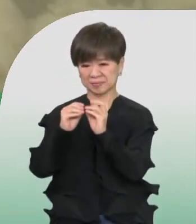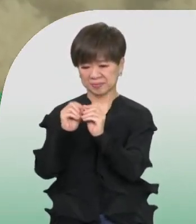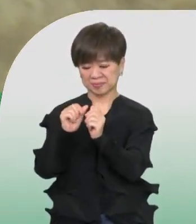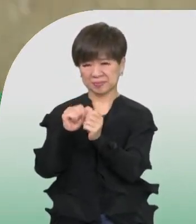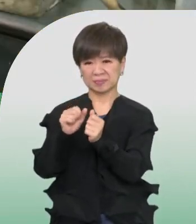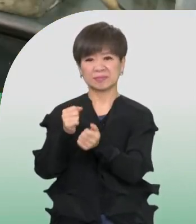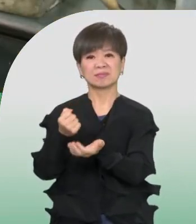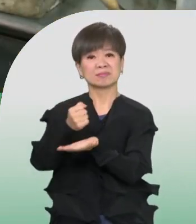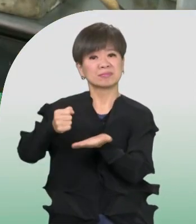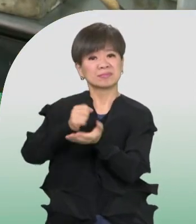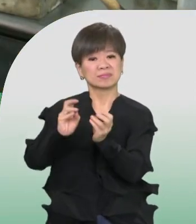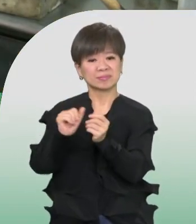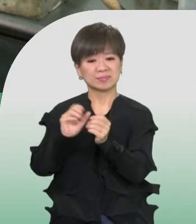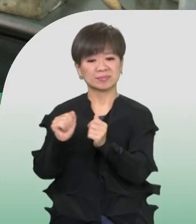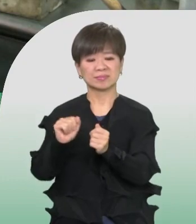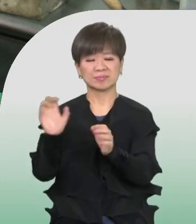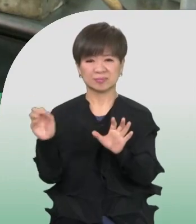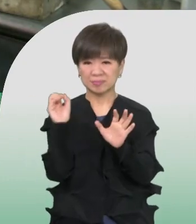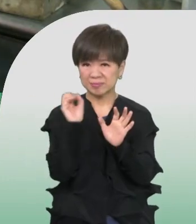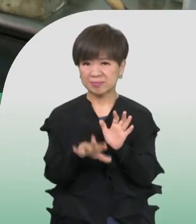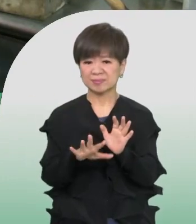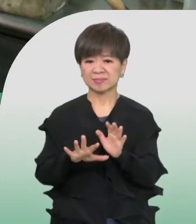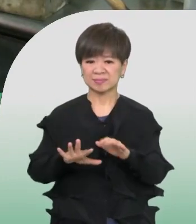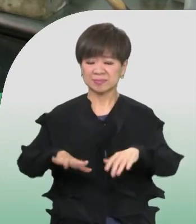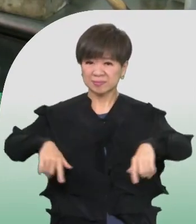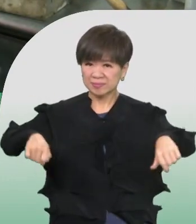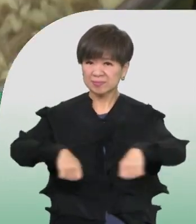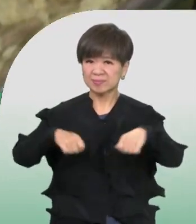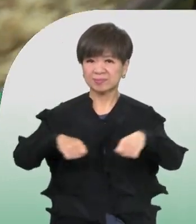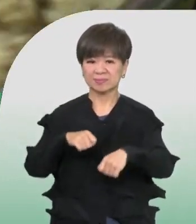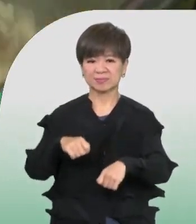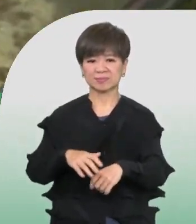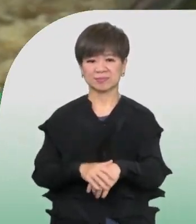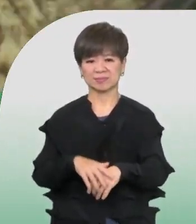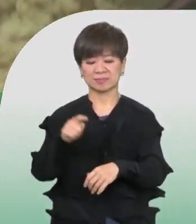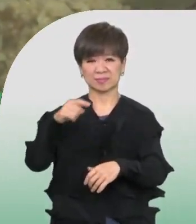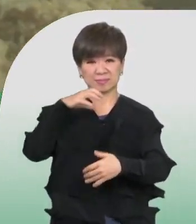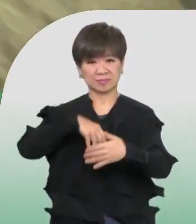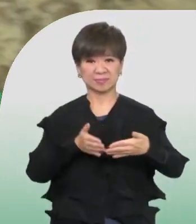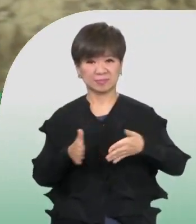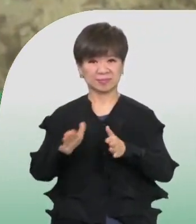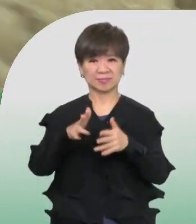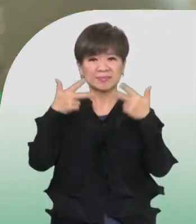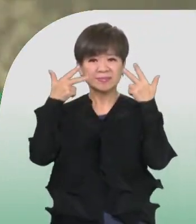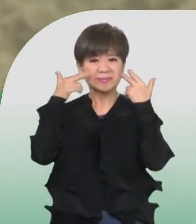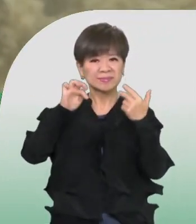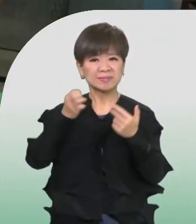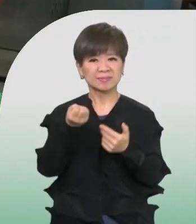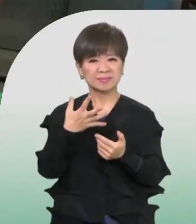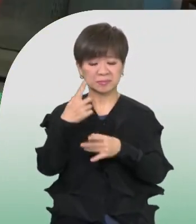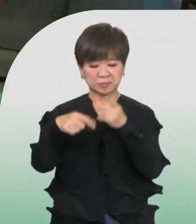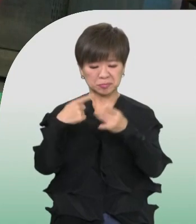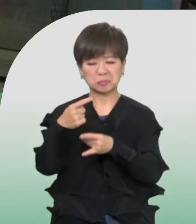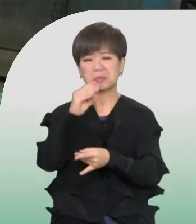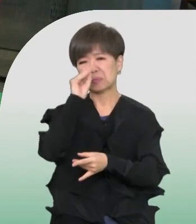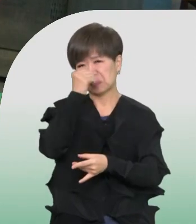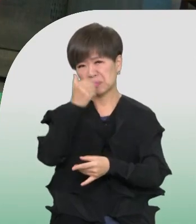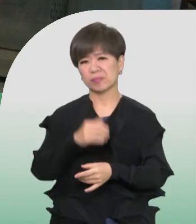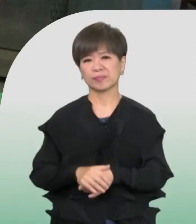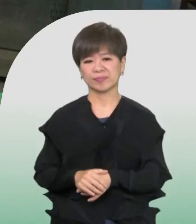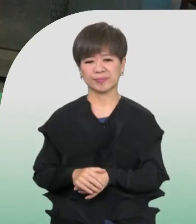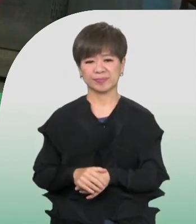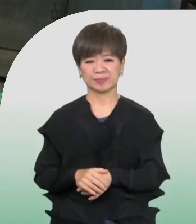按样配料落去，变讲内湾啲啊野姜花粽有几个特别的特色。 只为糯